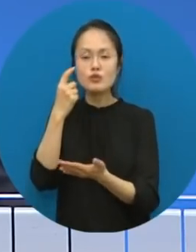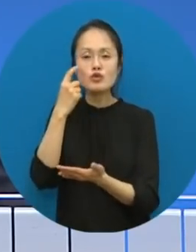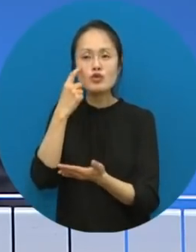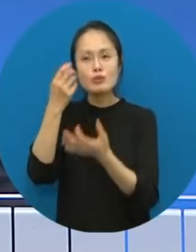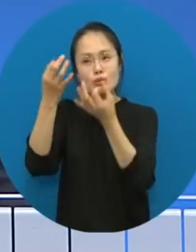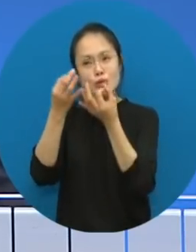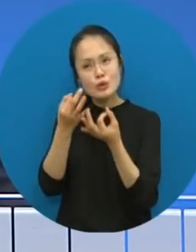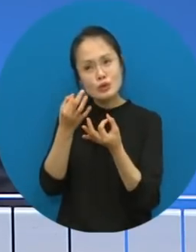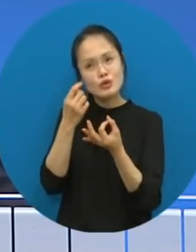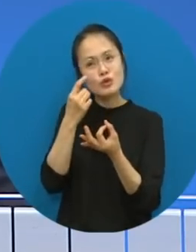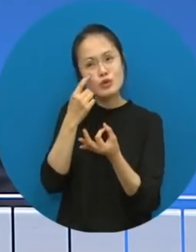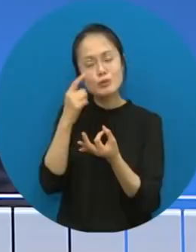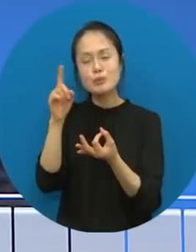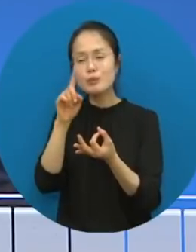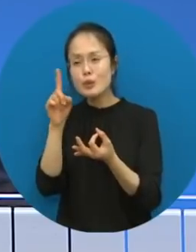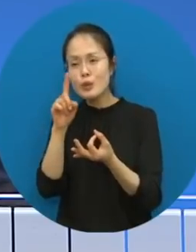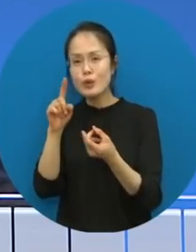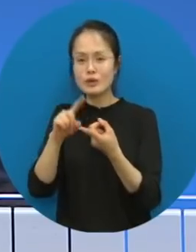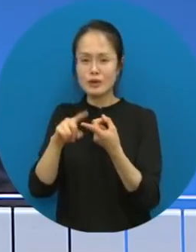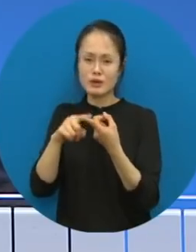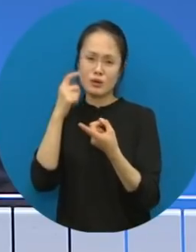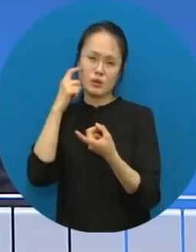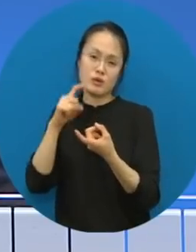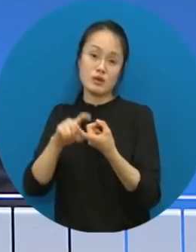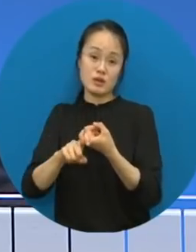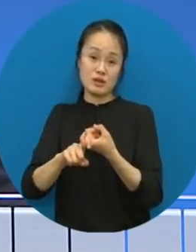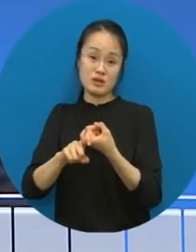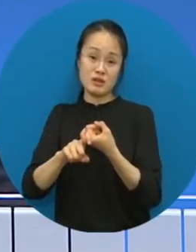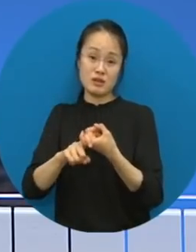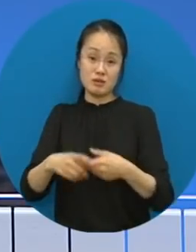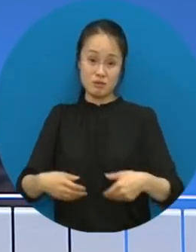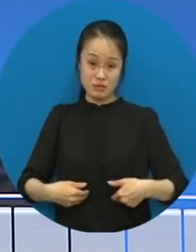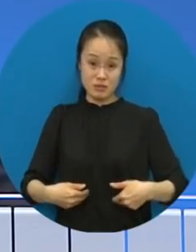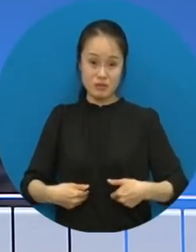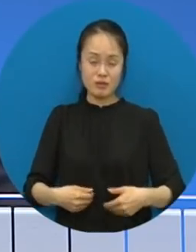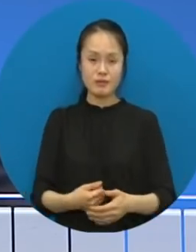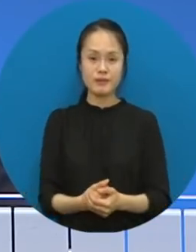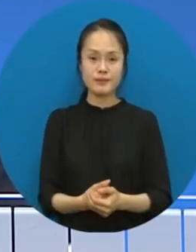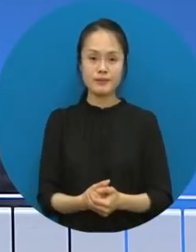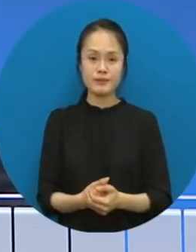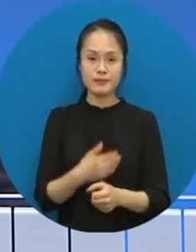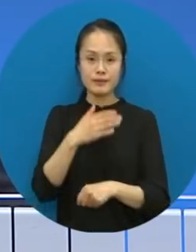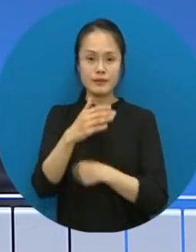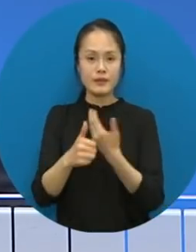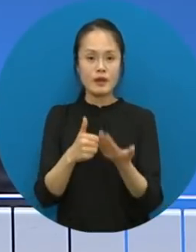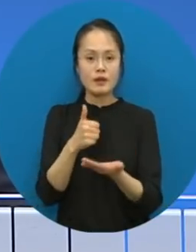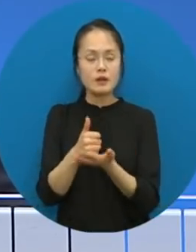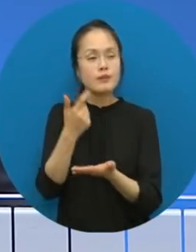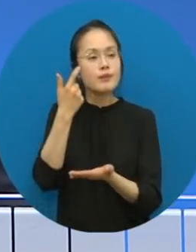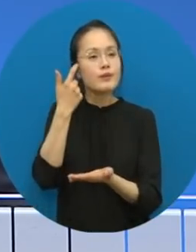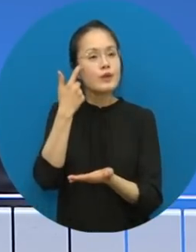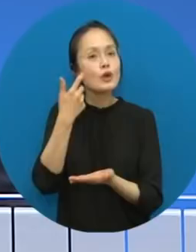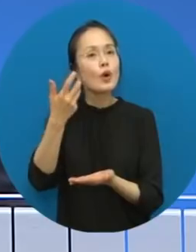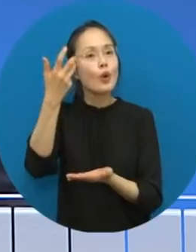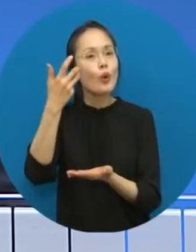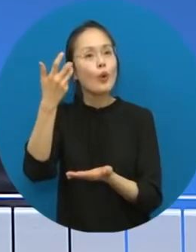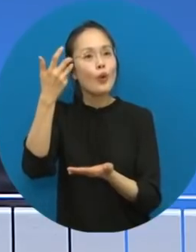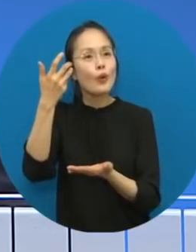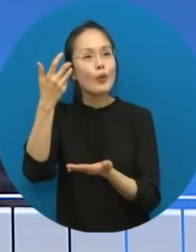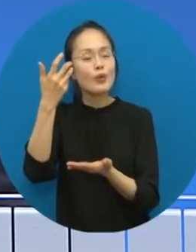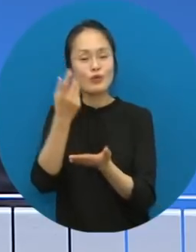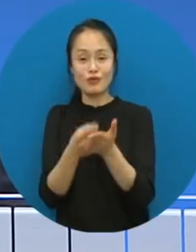하나님 아버지께서 무엇을 생각하시고 안타까워하시는지, 어느 영혼에 대한 관심이 있는지 보다는